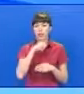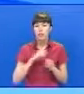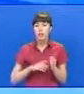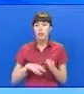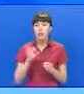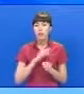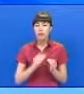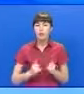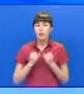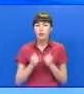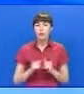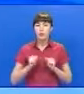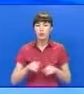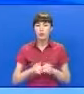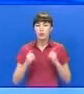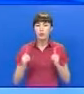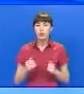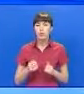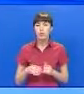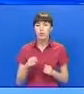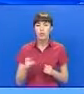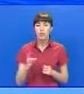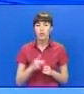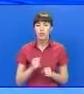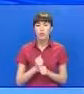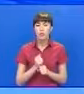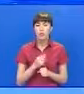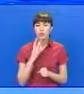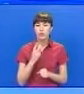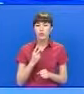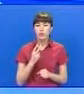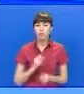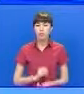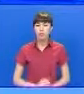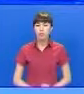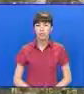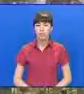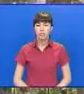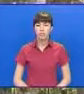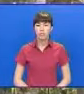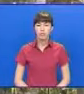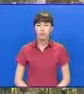емхананың мүмкіндігі мол. Шағылалы аймақтағы тындырымды тірліктер жайлы тілші Тархат айтады.